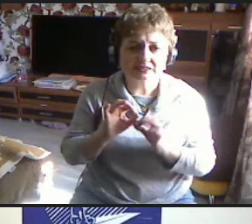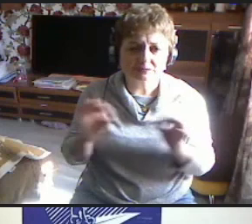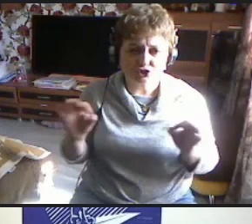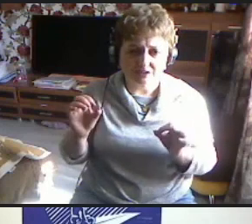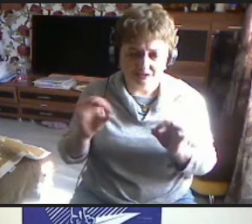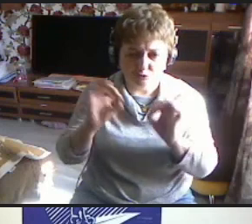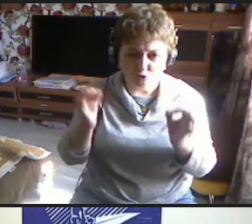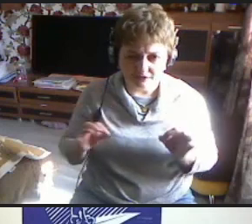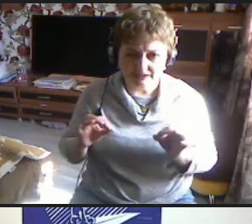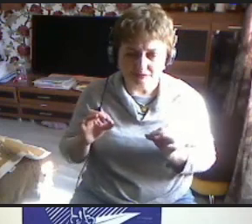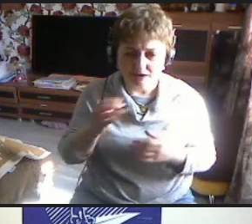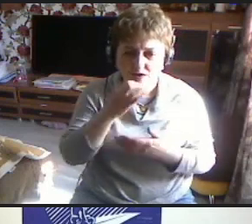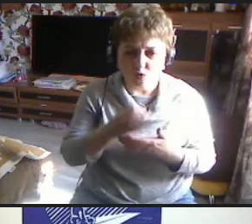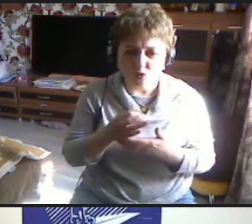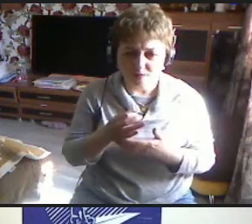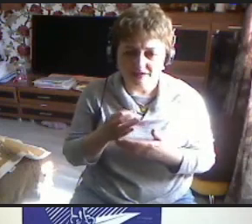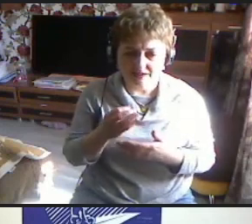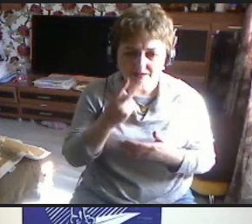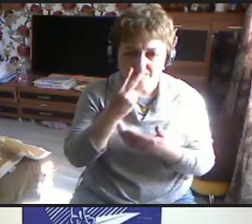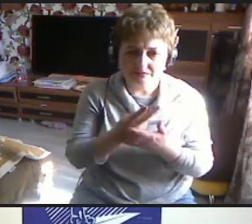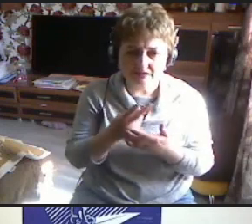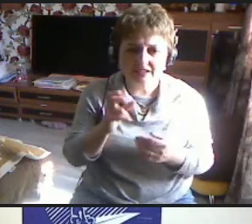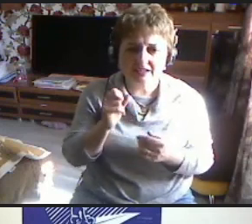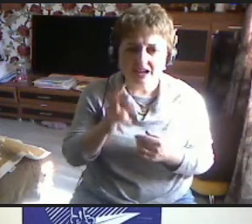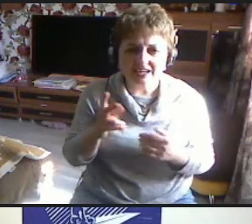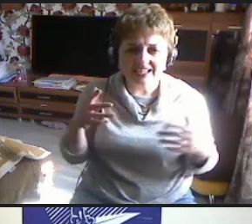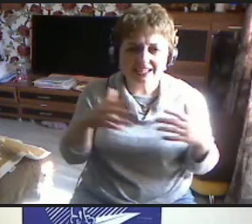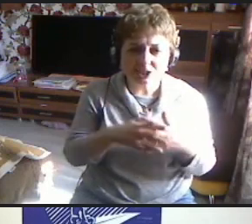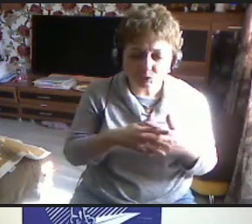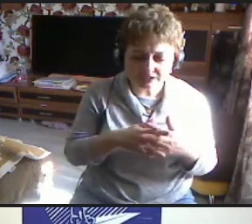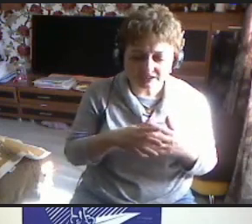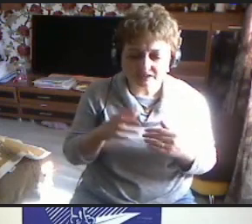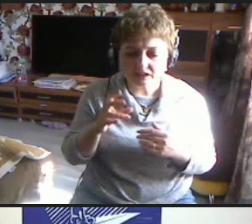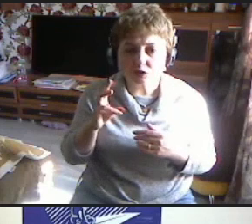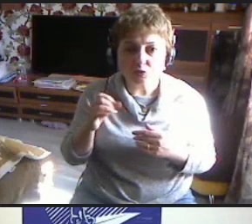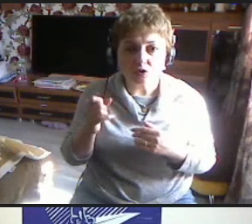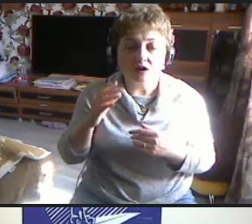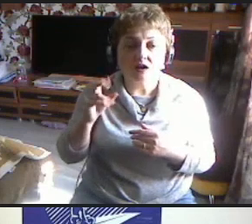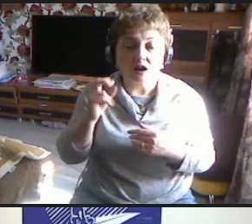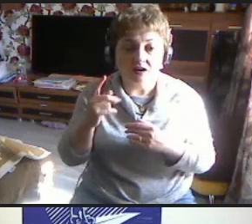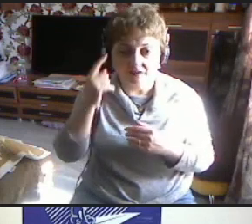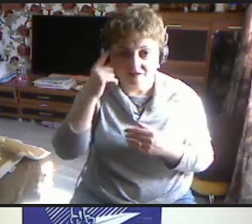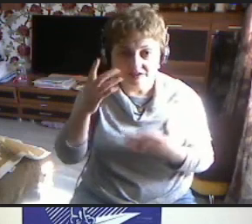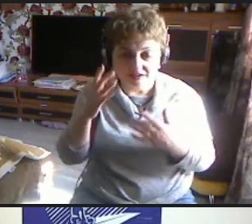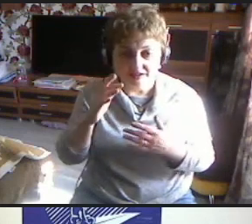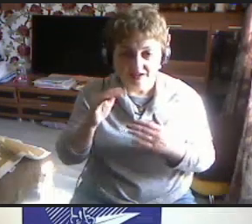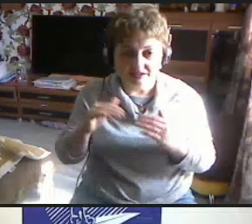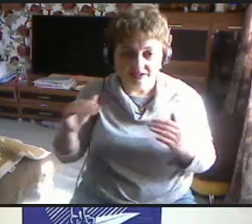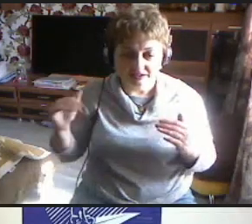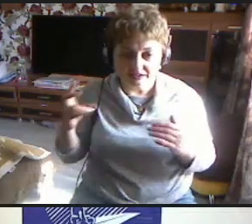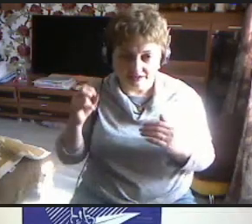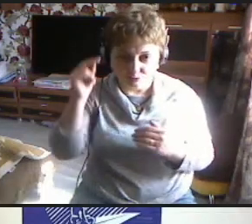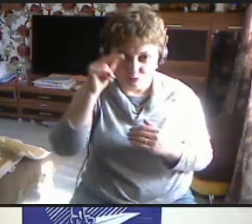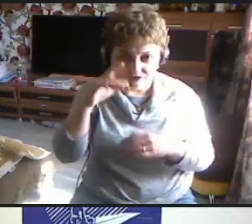опыт как инклюзивный, но, как выяснилось, эти дети учатся на надомном обучении. То есть